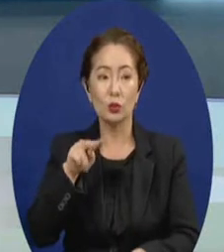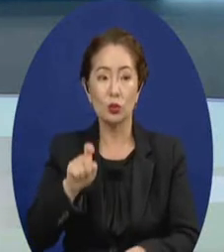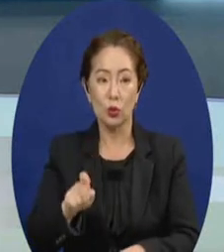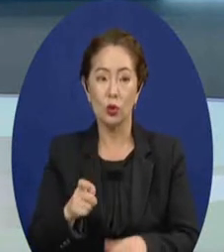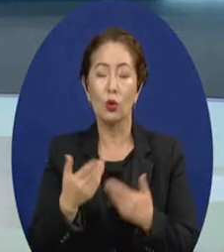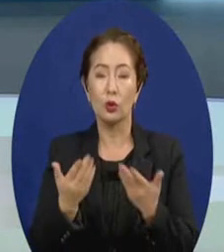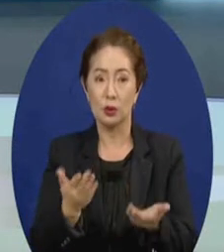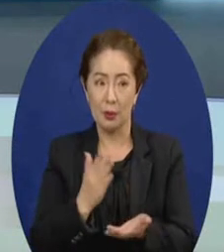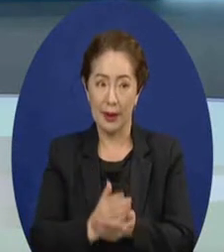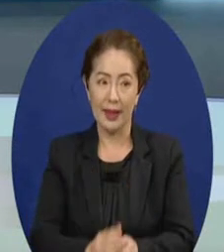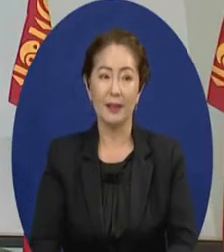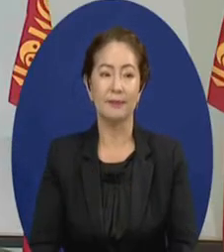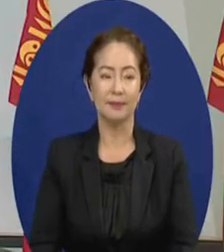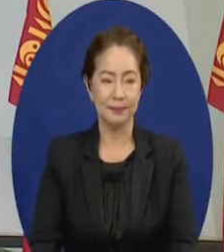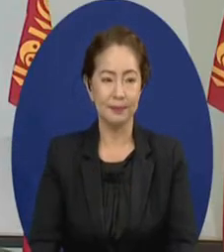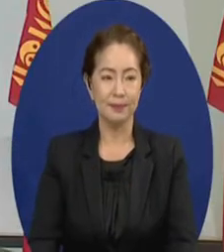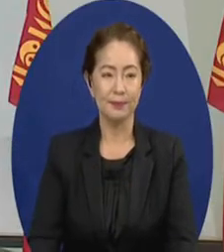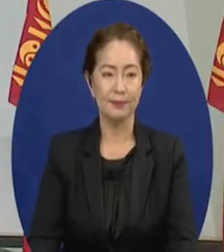байна.